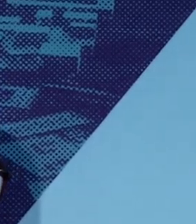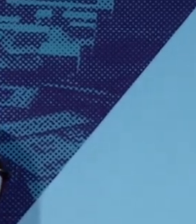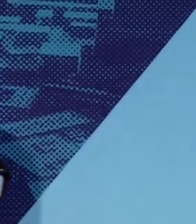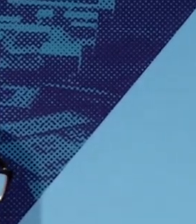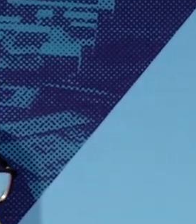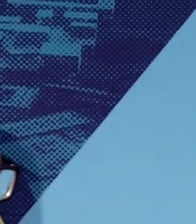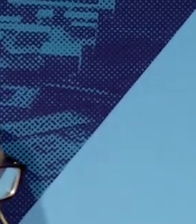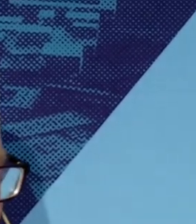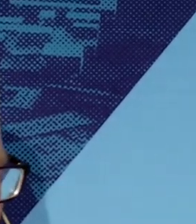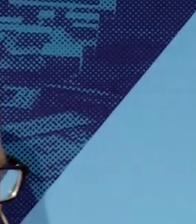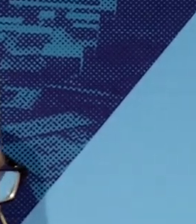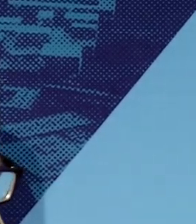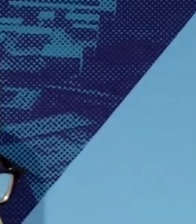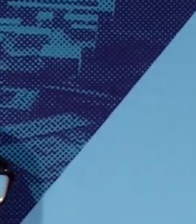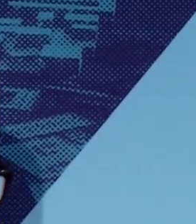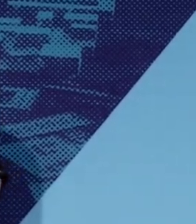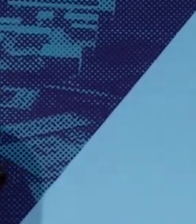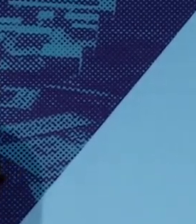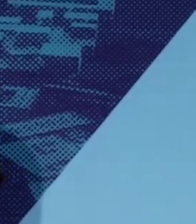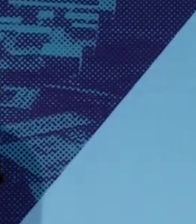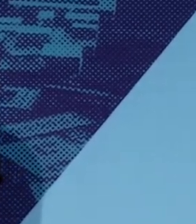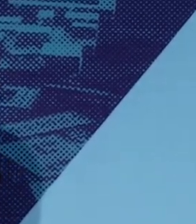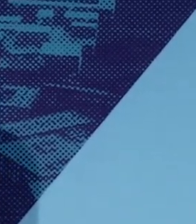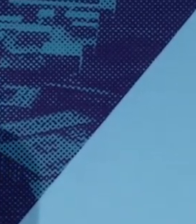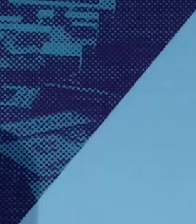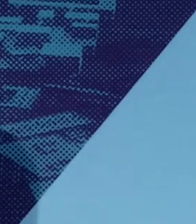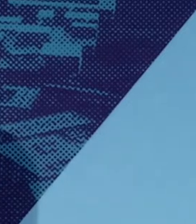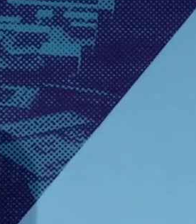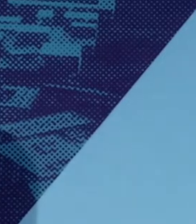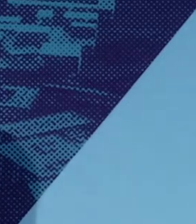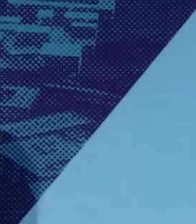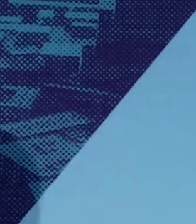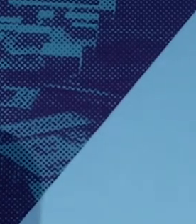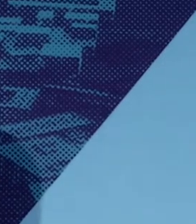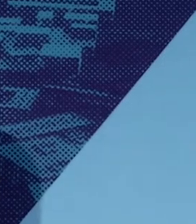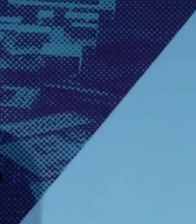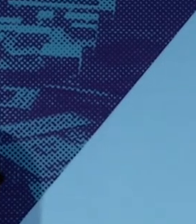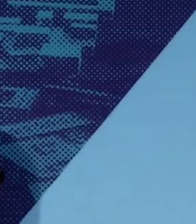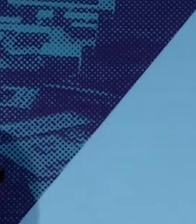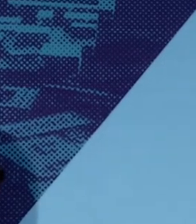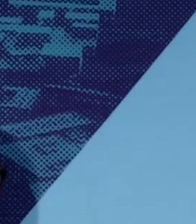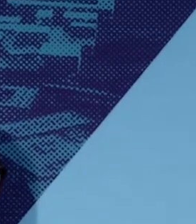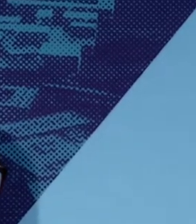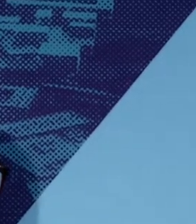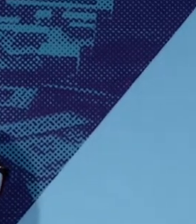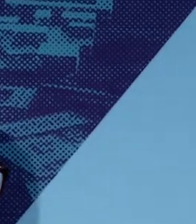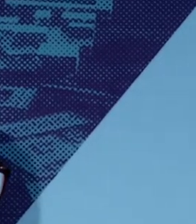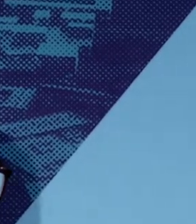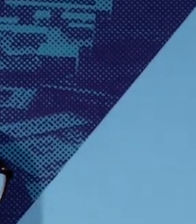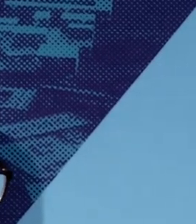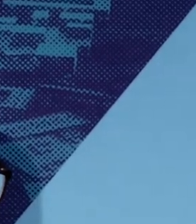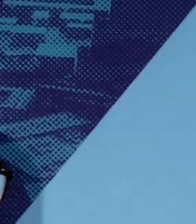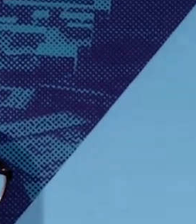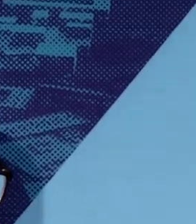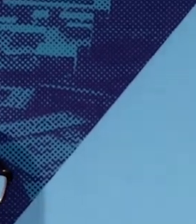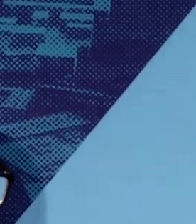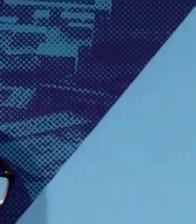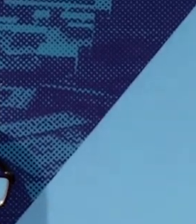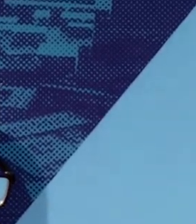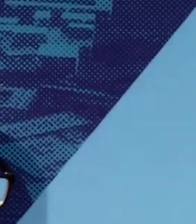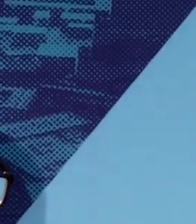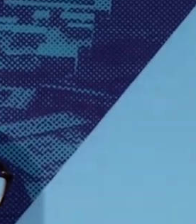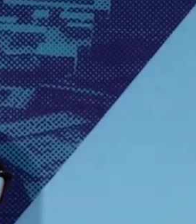flexibilitet i ett stört läge att kunna nyttja samtliga spår som är lite lättare i ett markläge. Men det är sådana frågeställningar som är